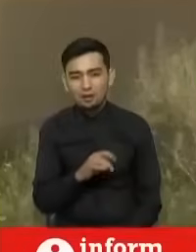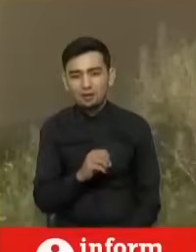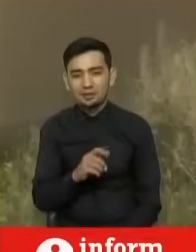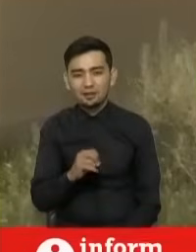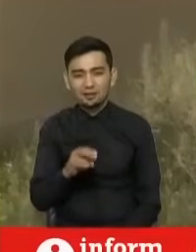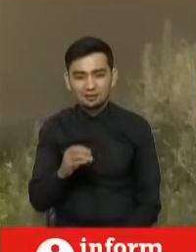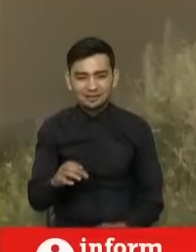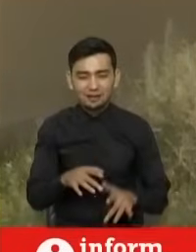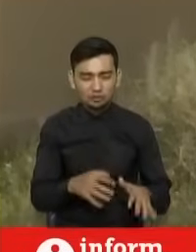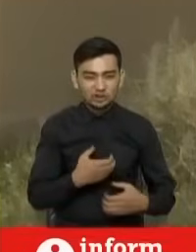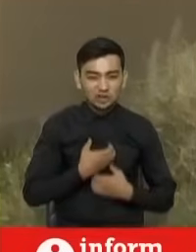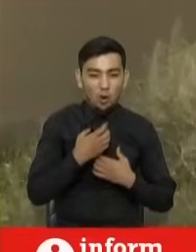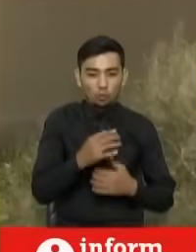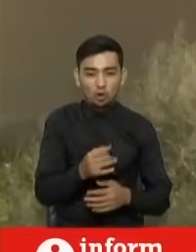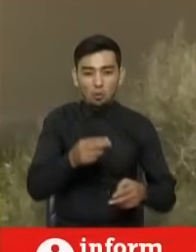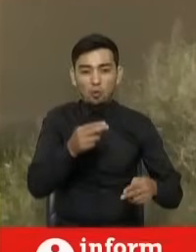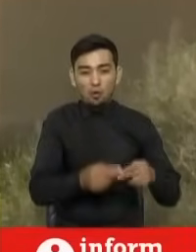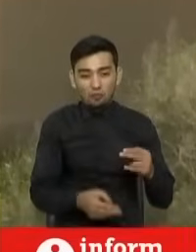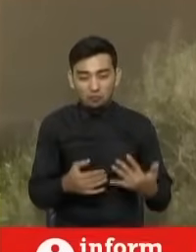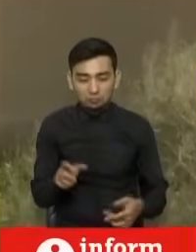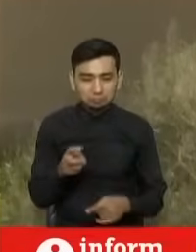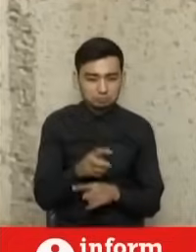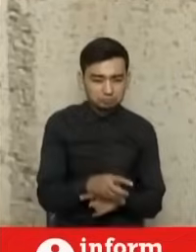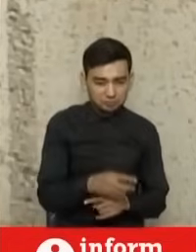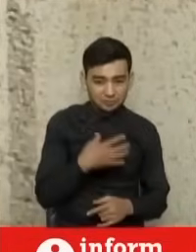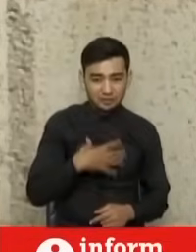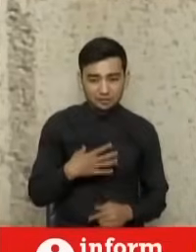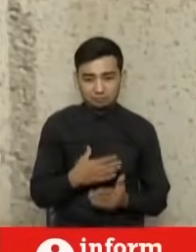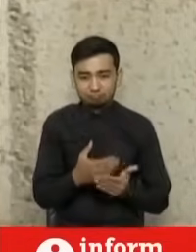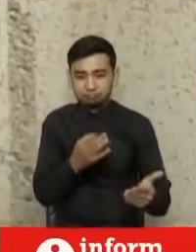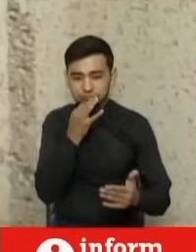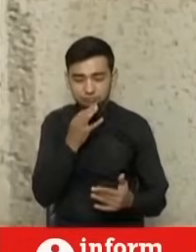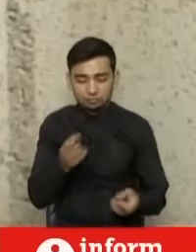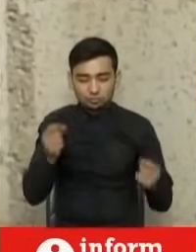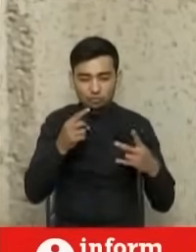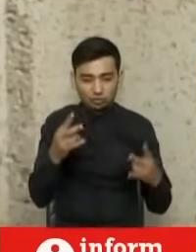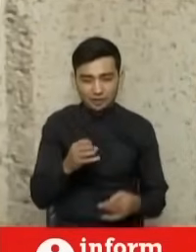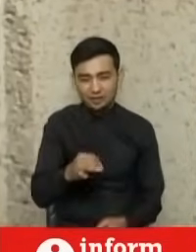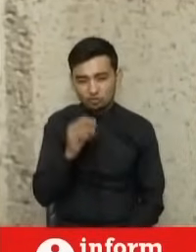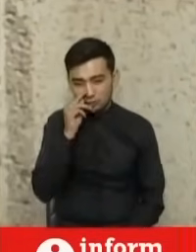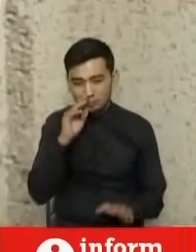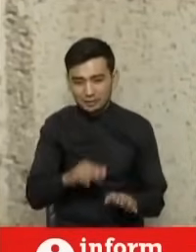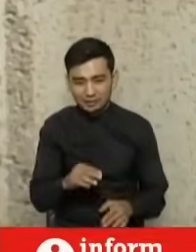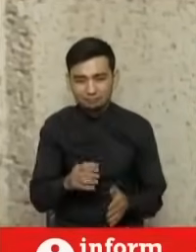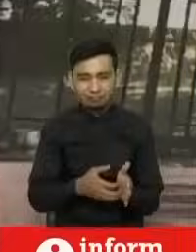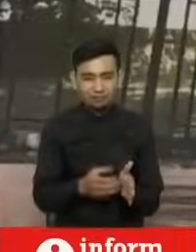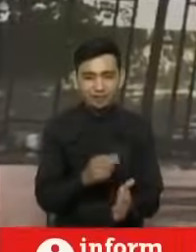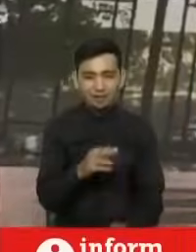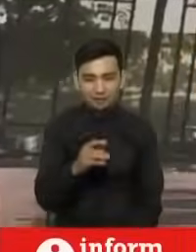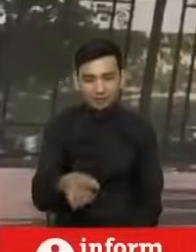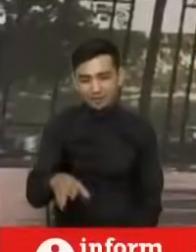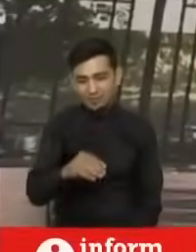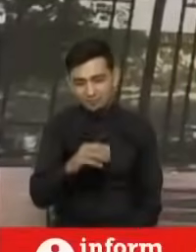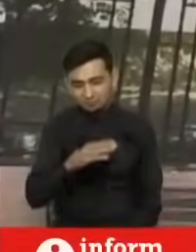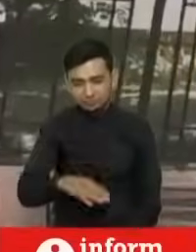дел, когда страшное уже произошло. По словам детского омбудсмена в Шымкенте, в опеке критически не хватает кадров. На целый мегаполис